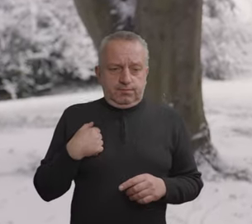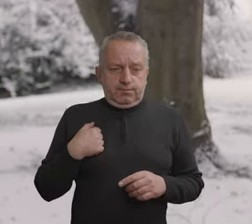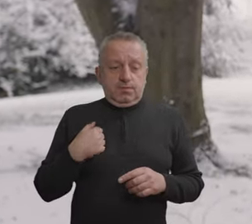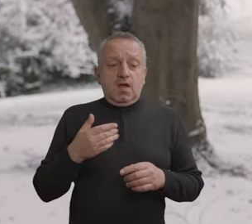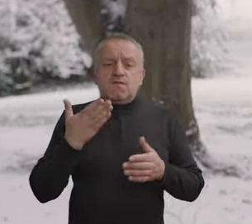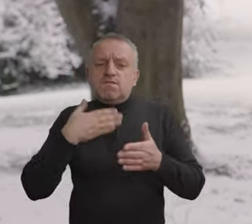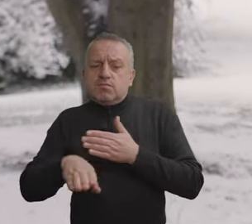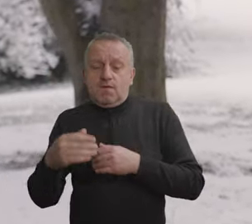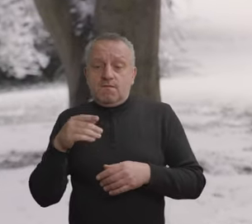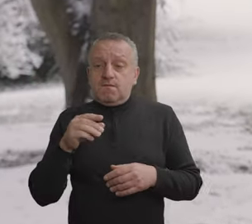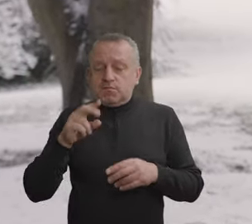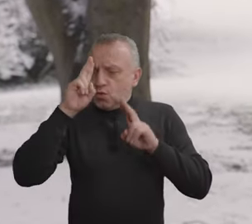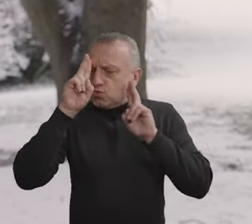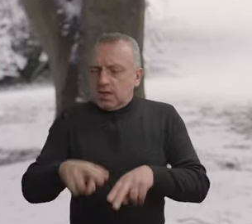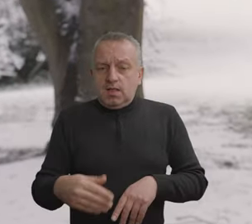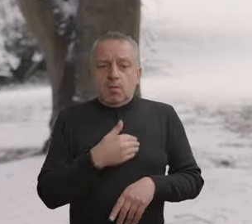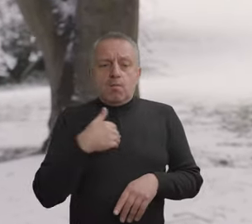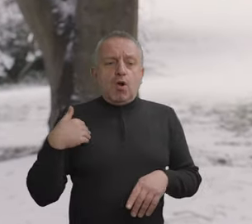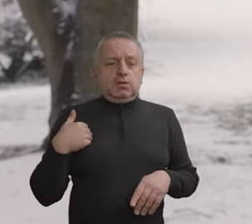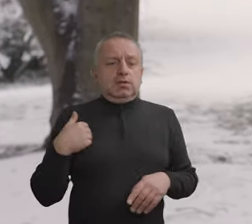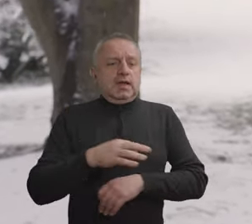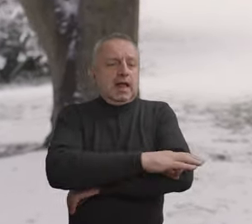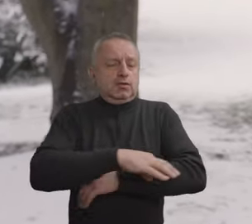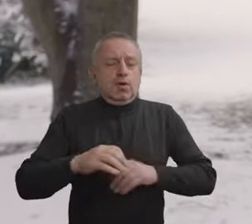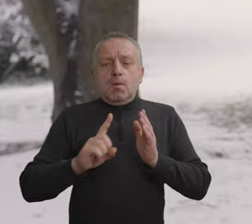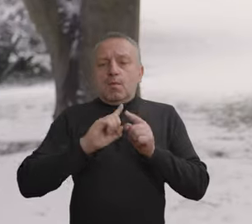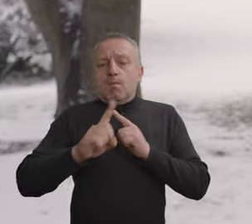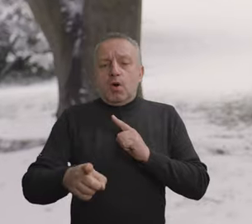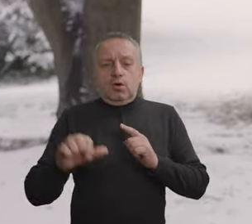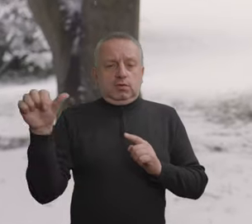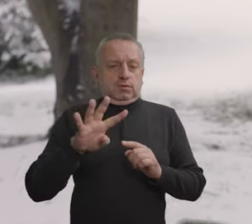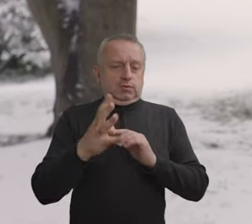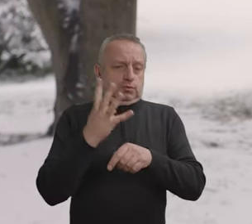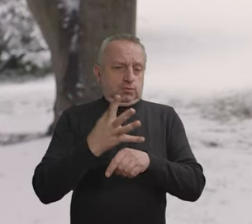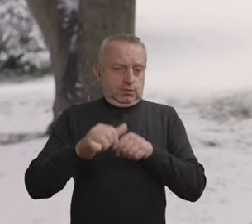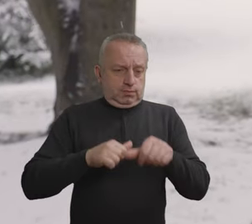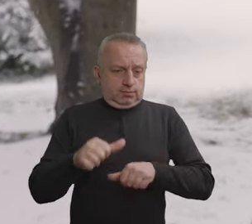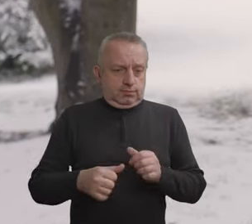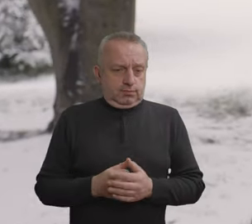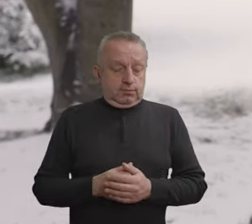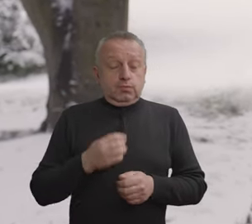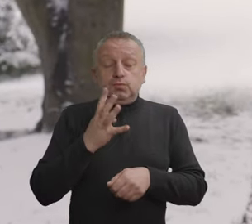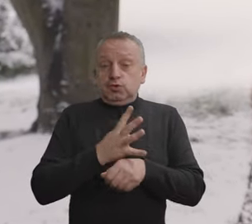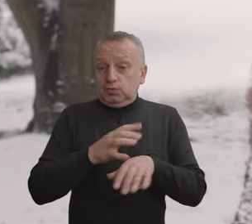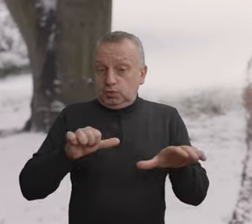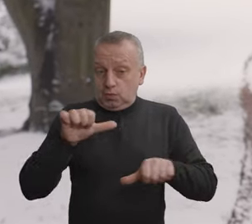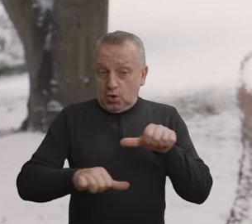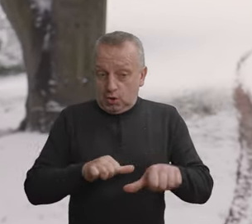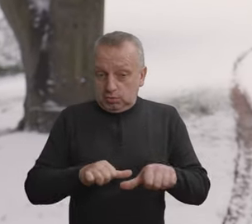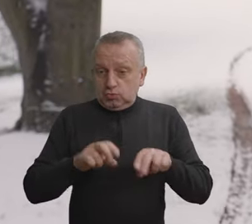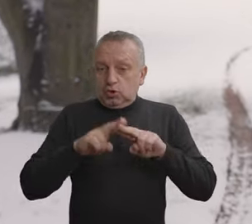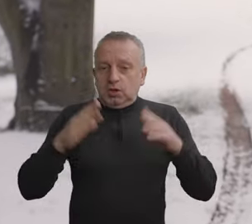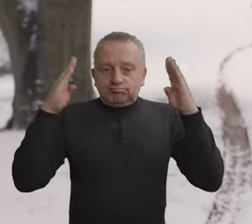wymusił na Watykanie uznanie nowych polskich granic. W 1946 roku